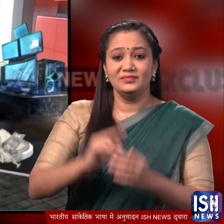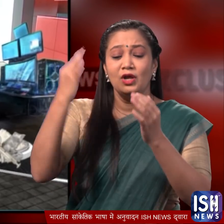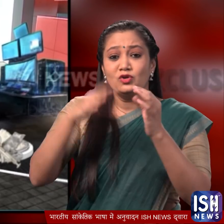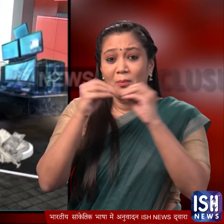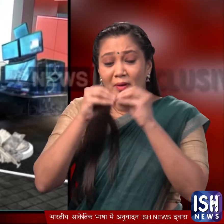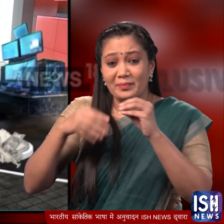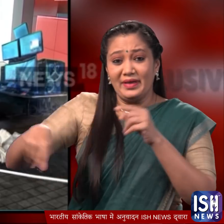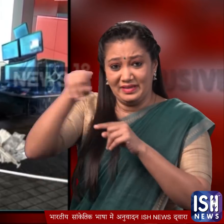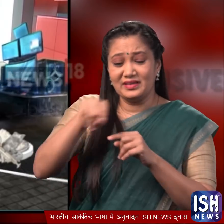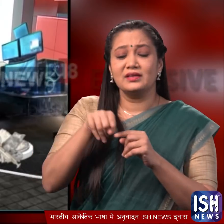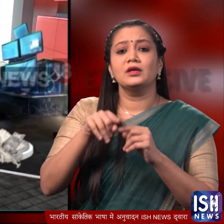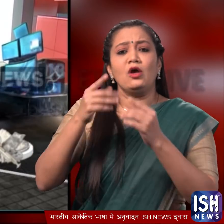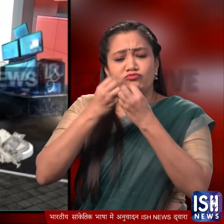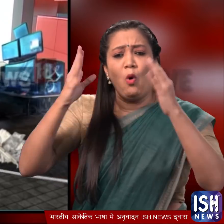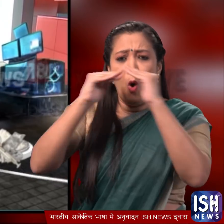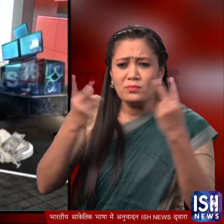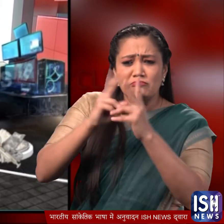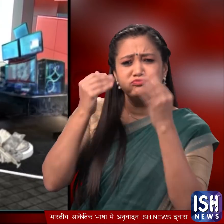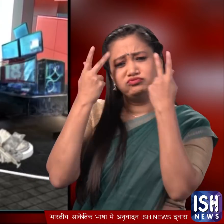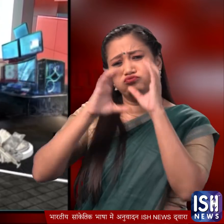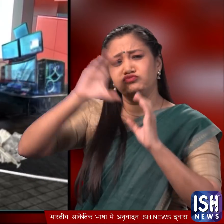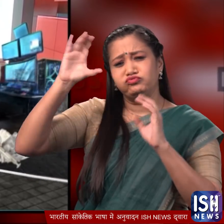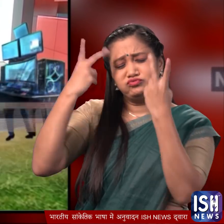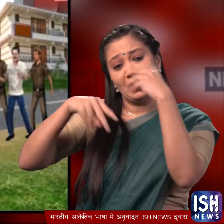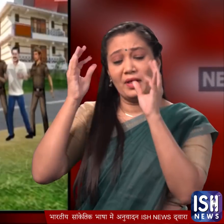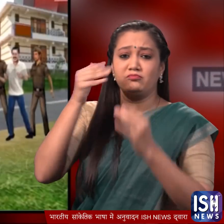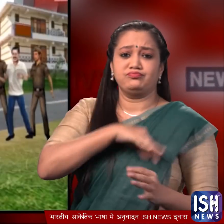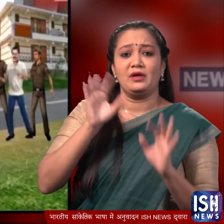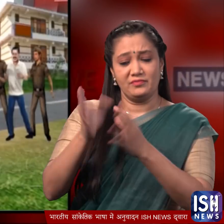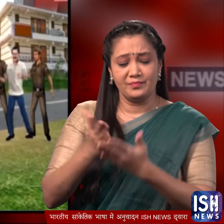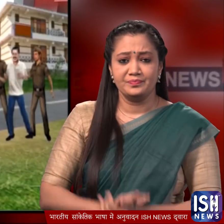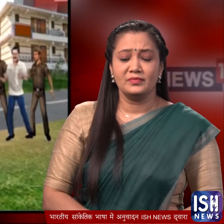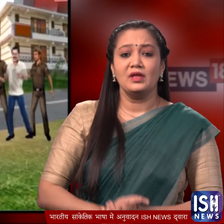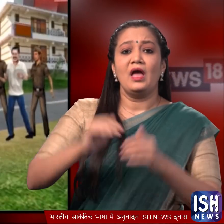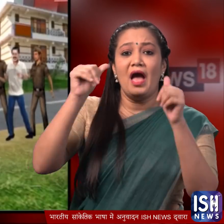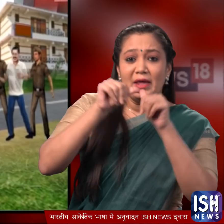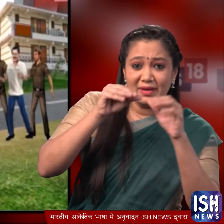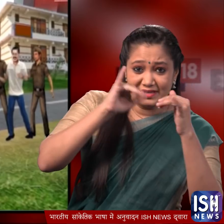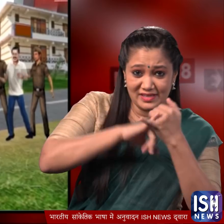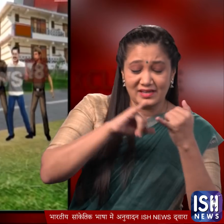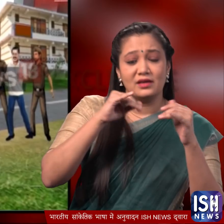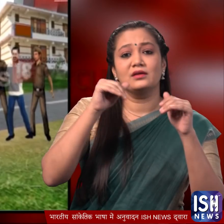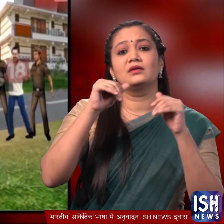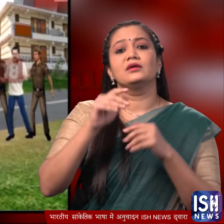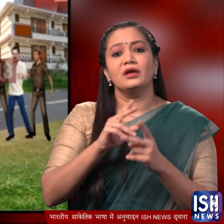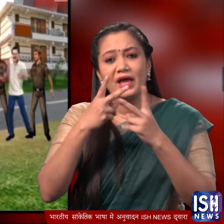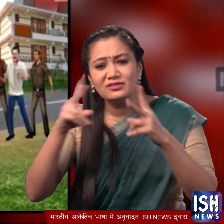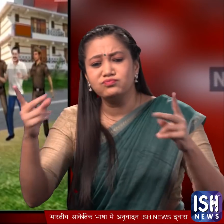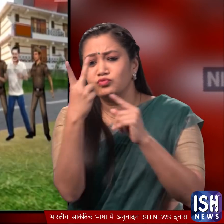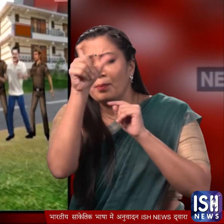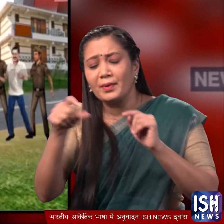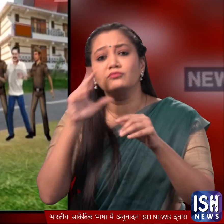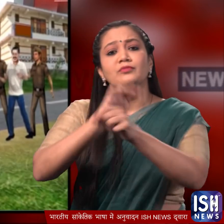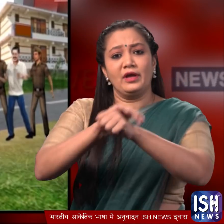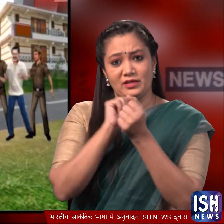इलाके में इस आरोपी की कई करोड़ की प्रॉपर्टी है। एक दिन पहले एनसीबी ने अरबाज शेख और सूरज सिंह नाम के दो लोगों को ड्रग्स की बड़ी खेप के